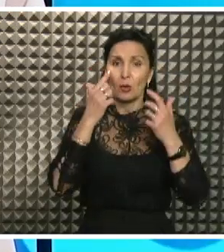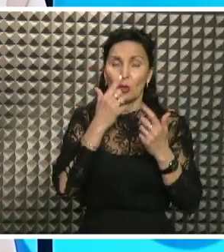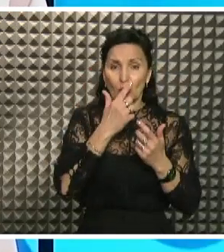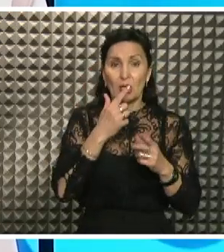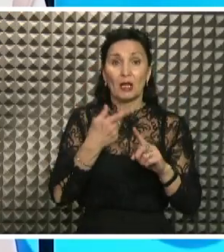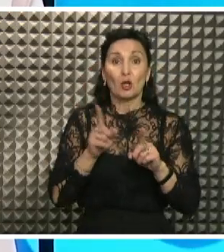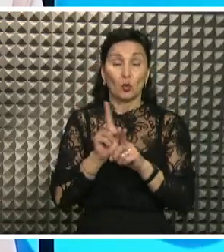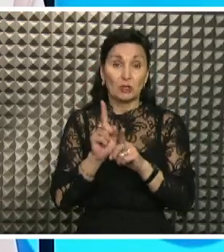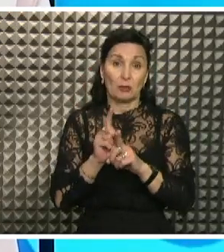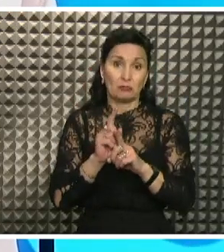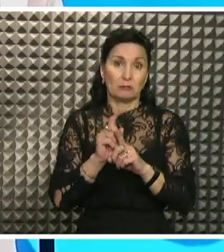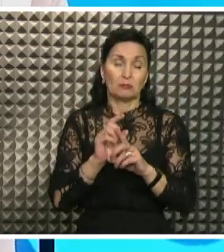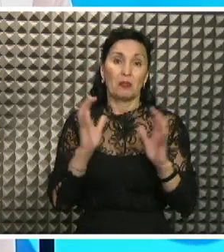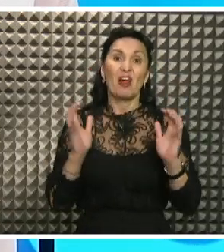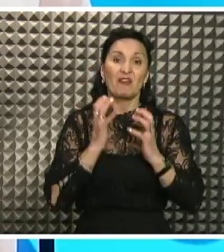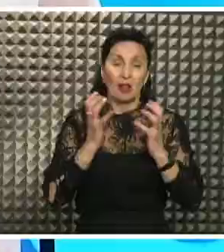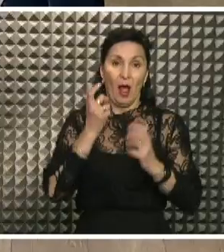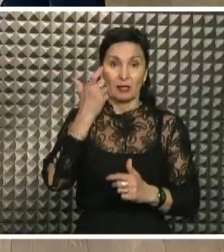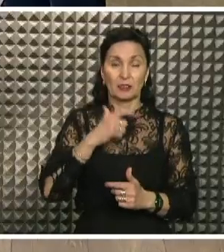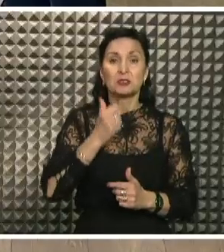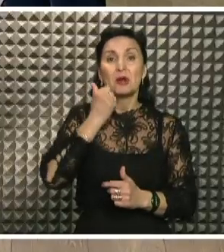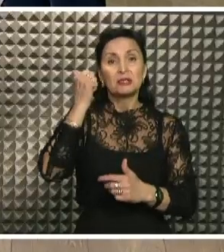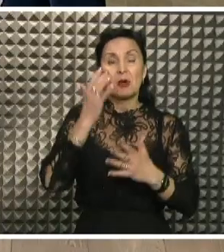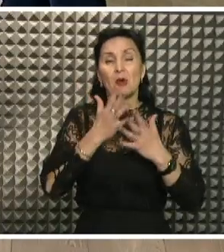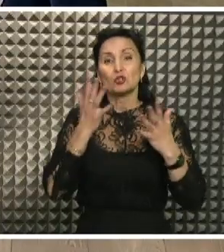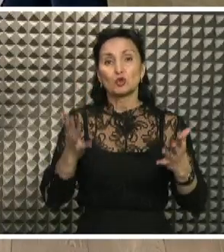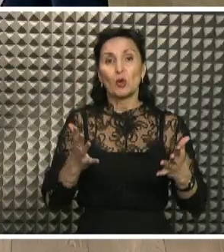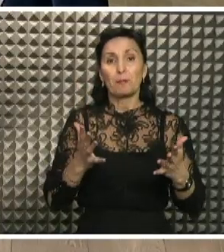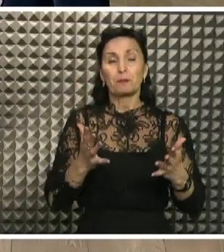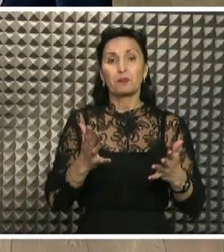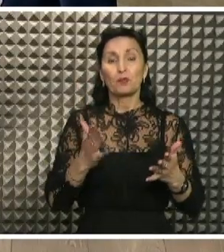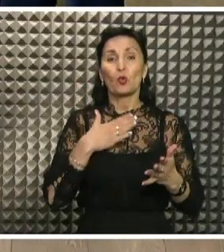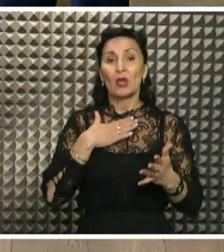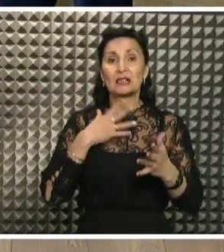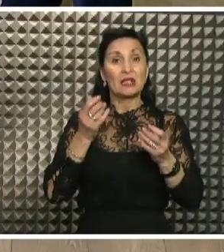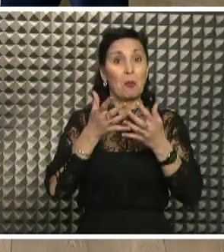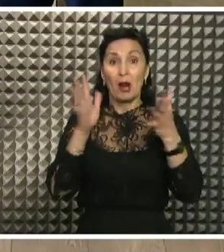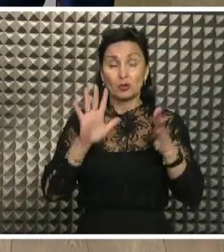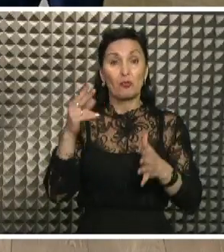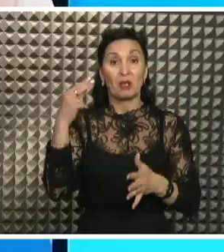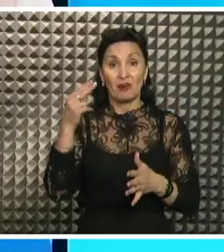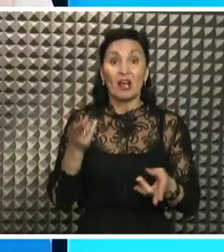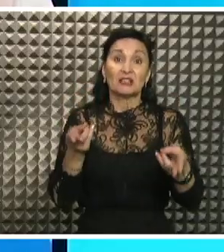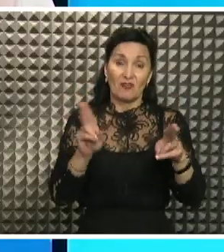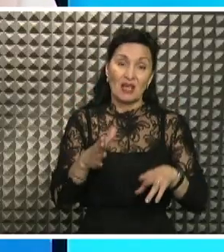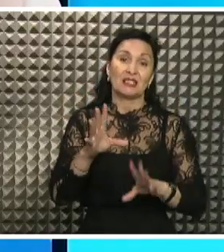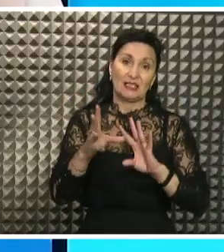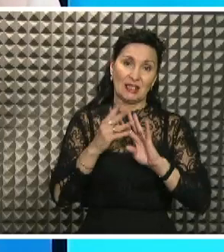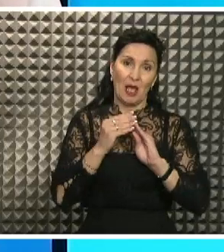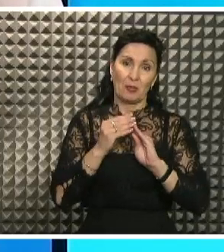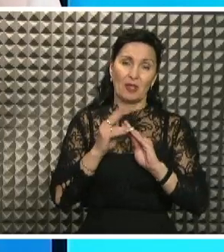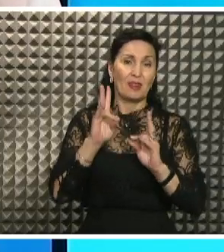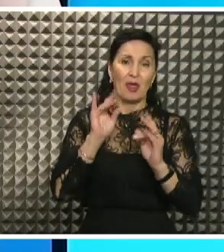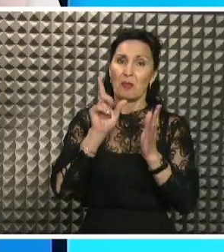есть, в принципе, да. Спасибо большое, Евгений Васильевич. У нас небольшой перерыв. Оставайтесь с нами. Не